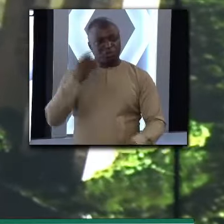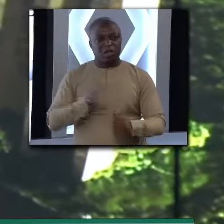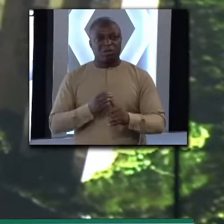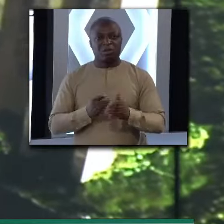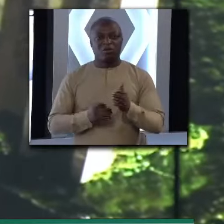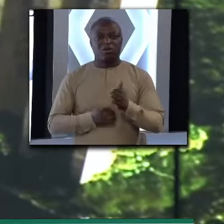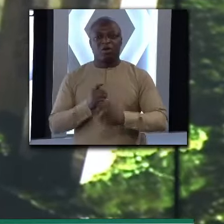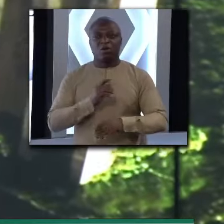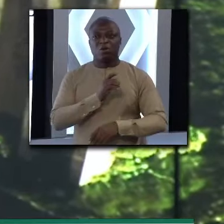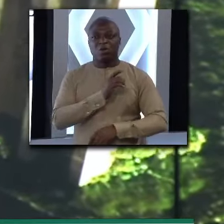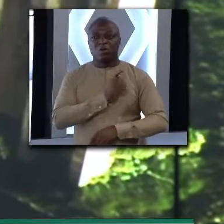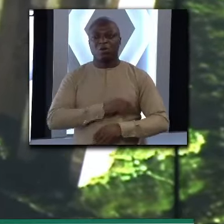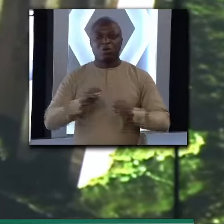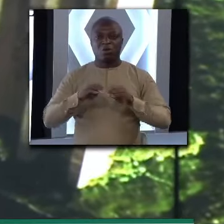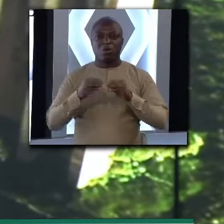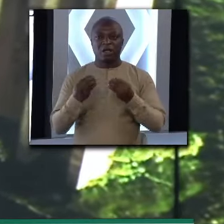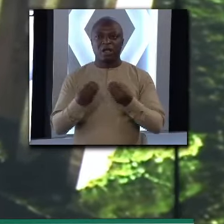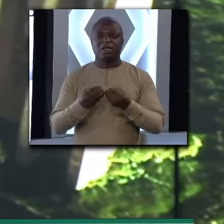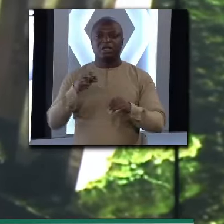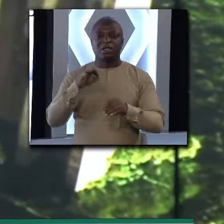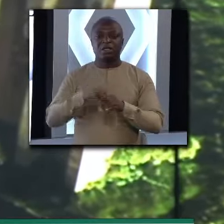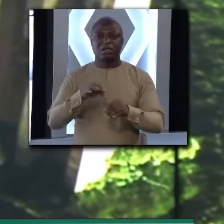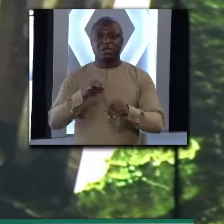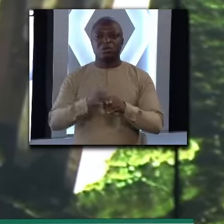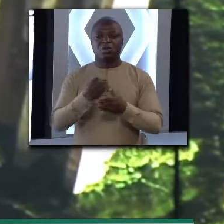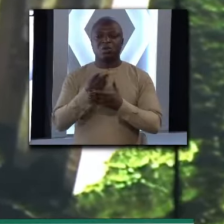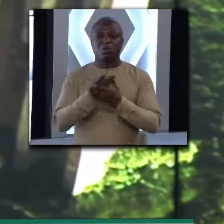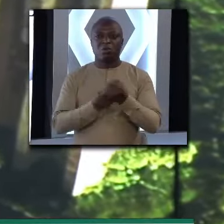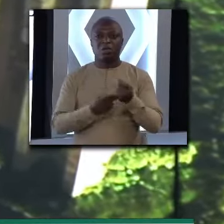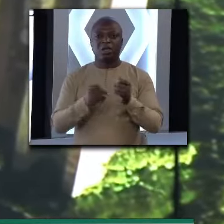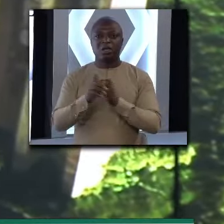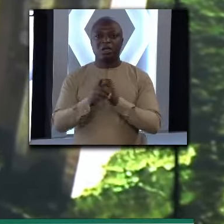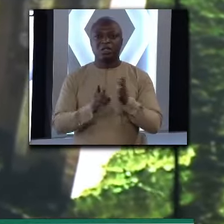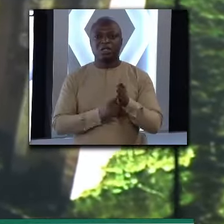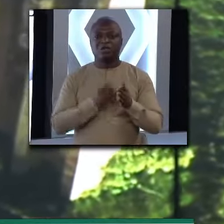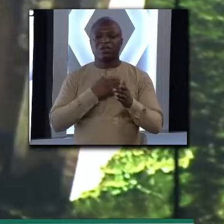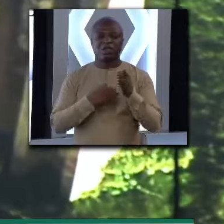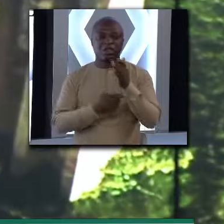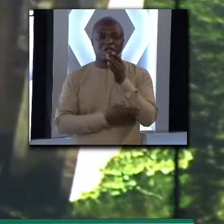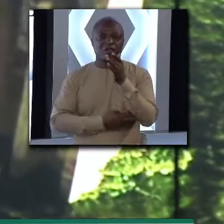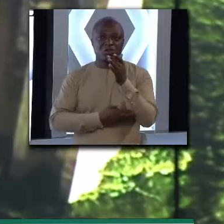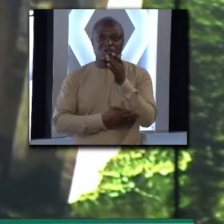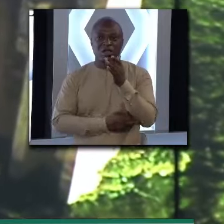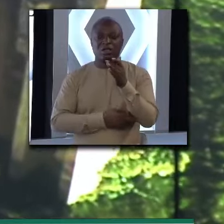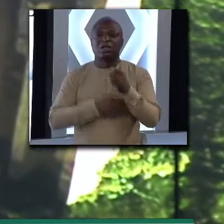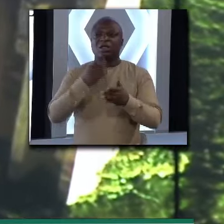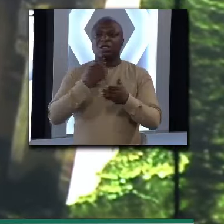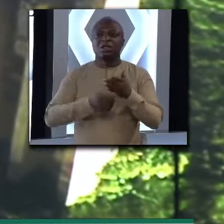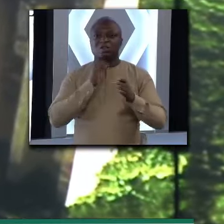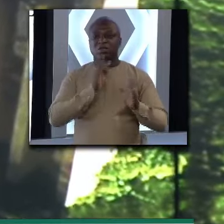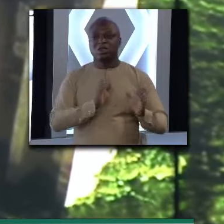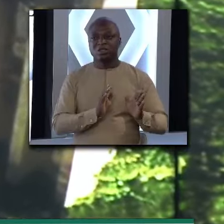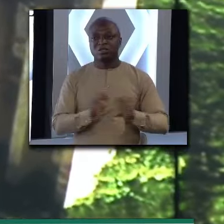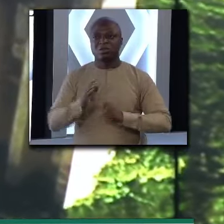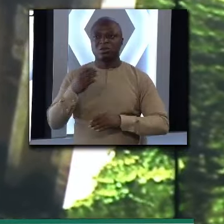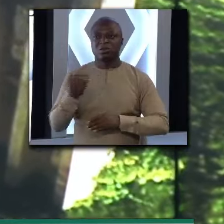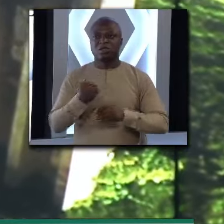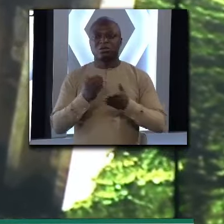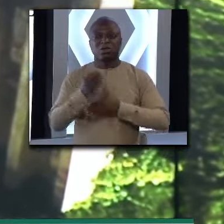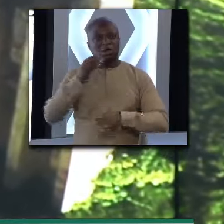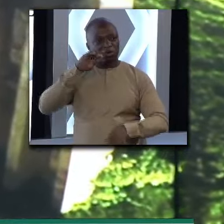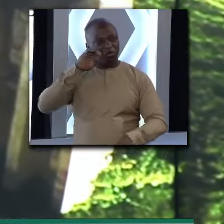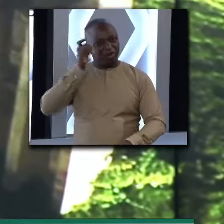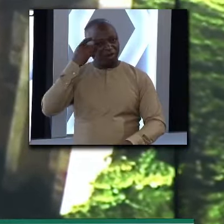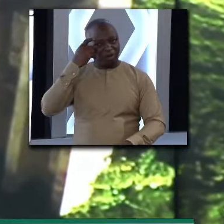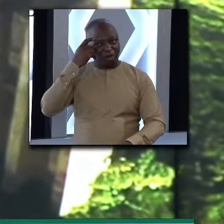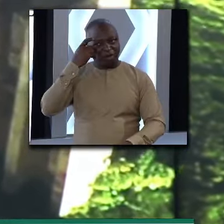donc, le Togo organise les élections couplées législatives et régionales. Quelles sont les dispositions prises par le